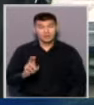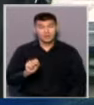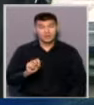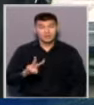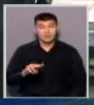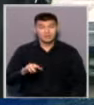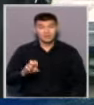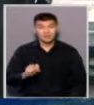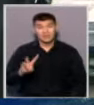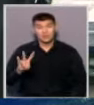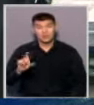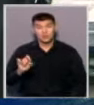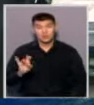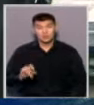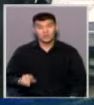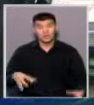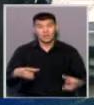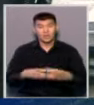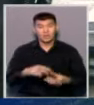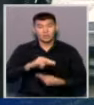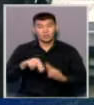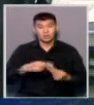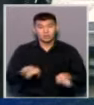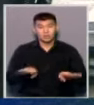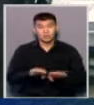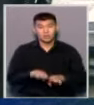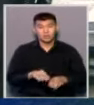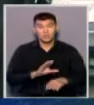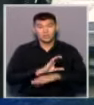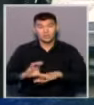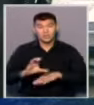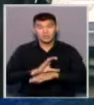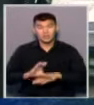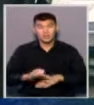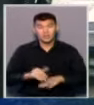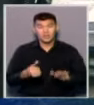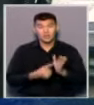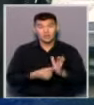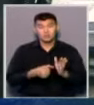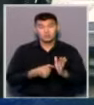қаңтар-наурызда шағын және орта кәсіпкерлік субъектілерімен өнім шығарылымы